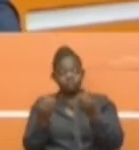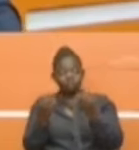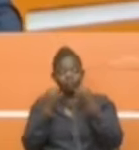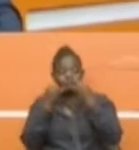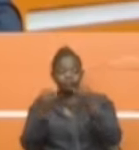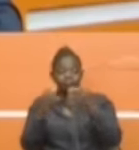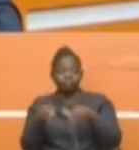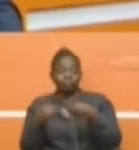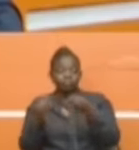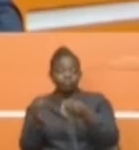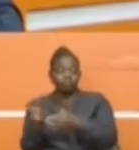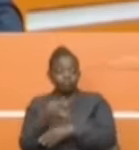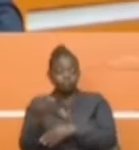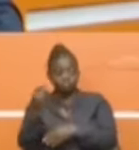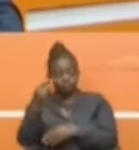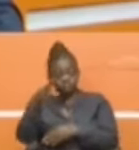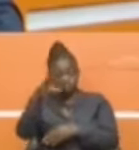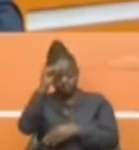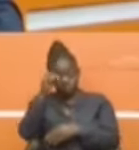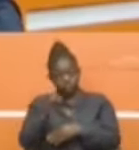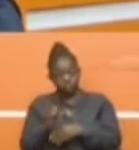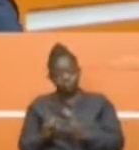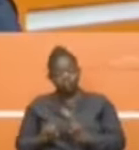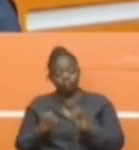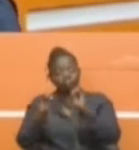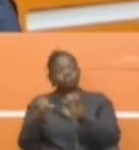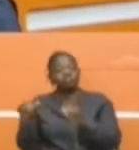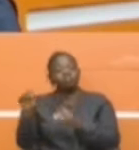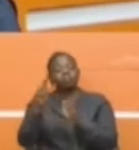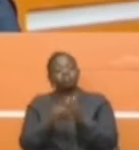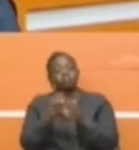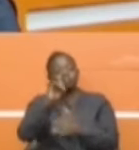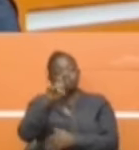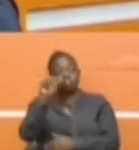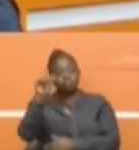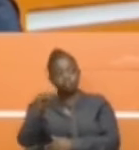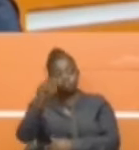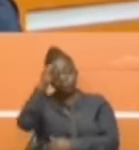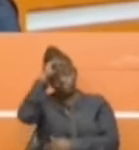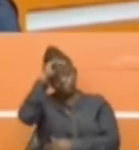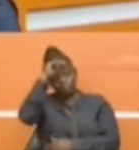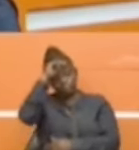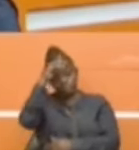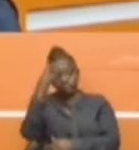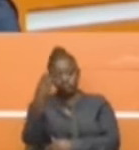w'ebyenjigiriza ebyamatendekero aga waggulu Dr. Jess Muyingo ku matikira g'omulundi